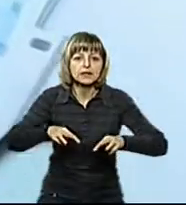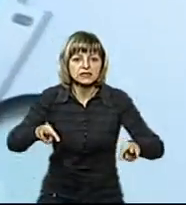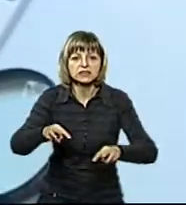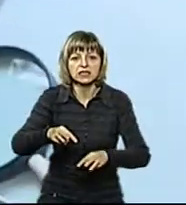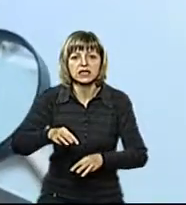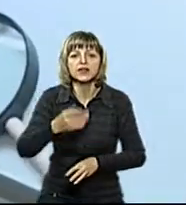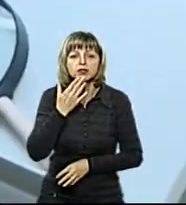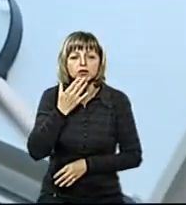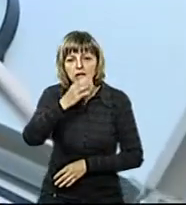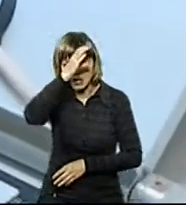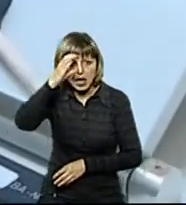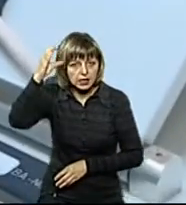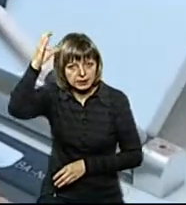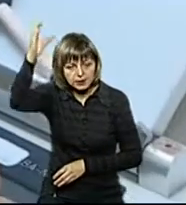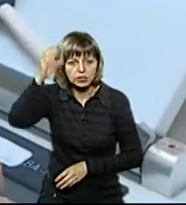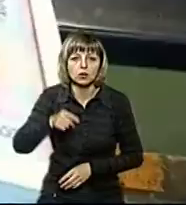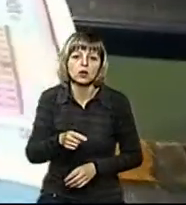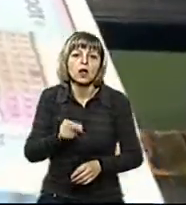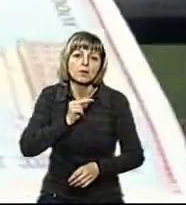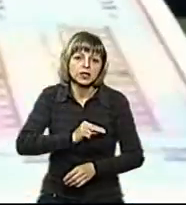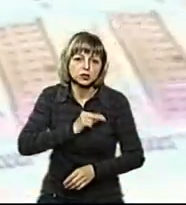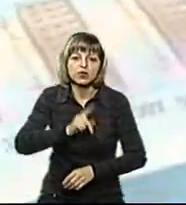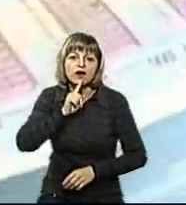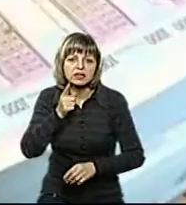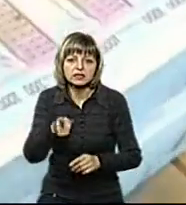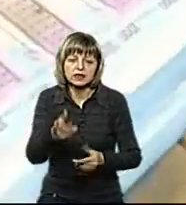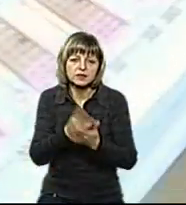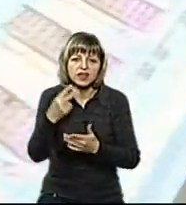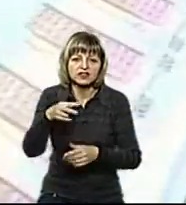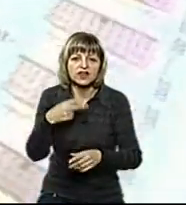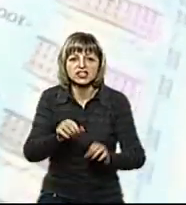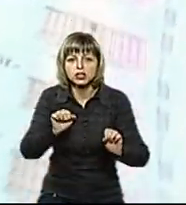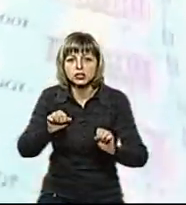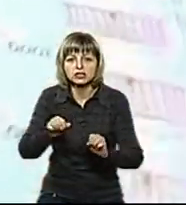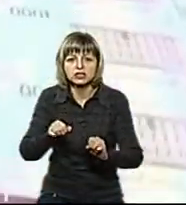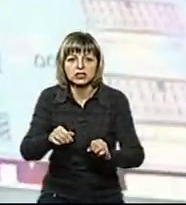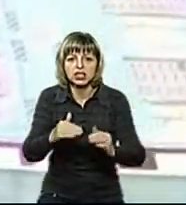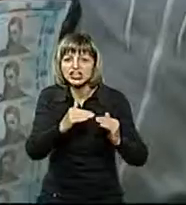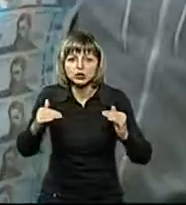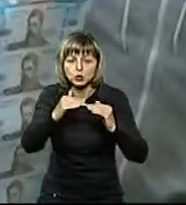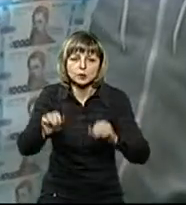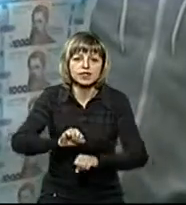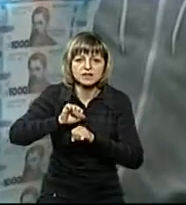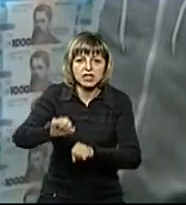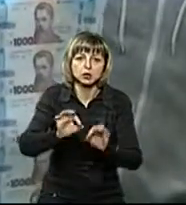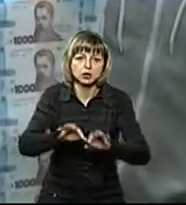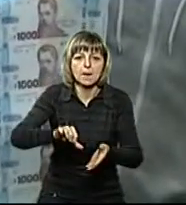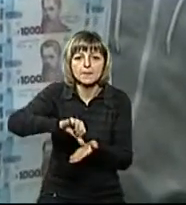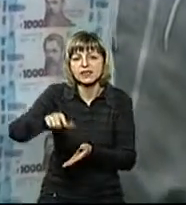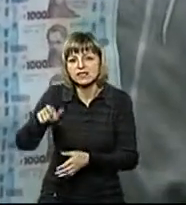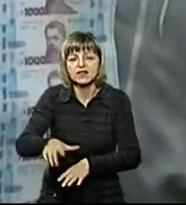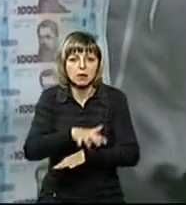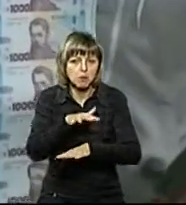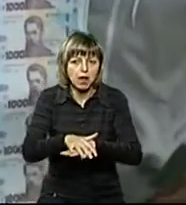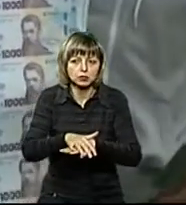дизайном працювали близько року. Тисячна банкнота має близько 20 ступенів захисту, розповів представник Національного банку Володимир